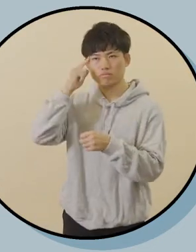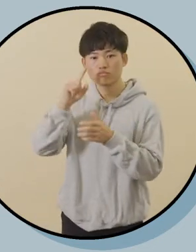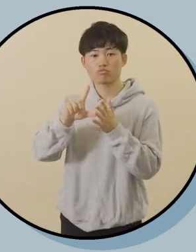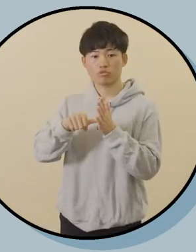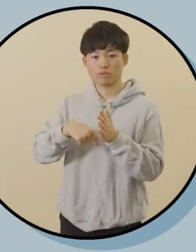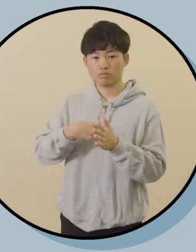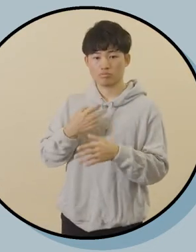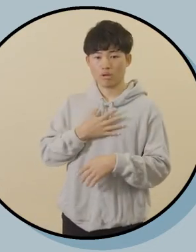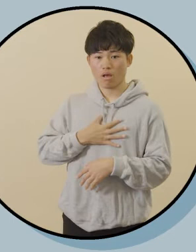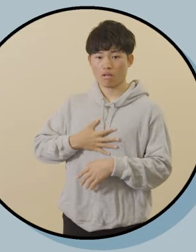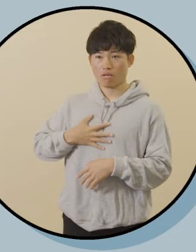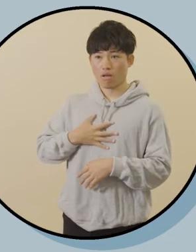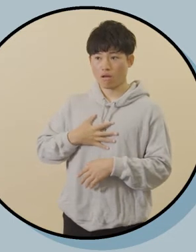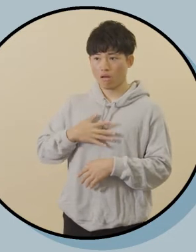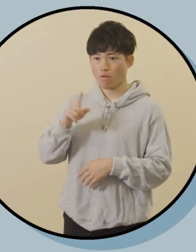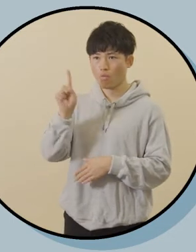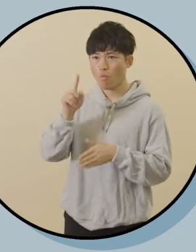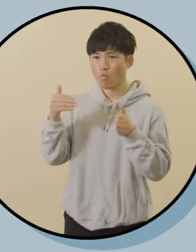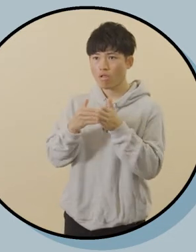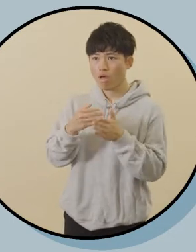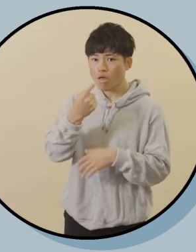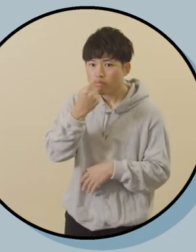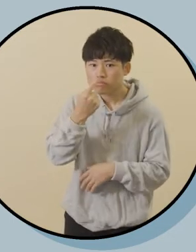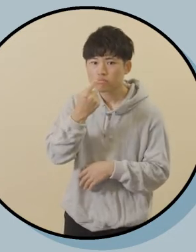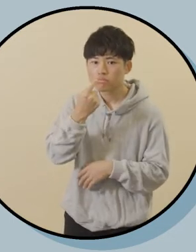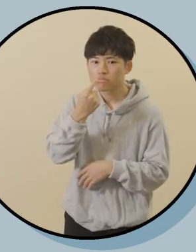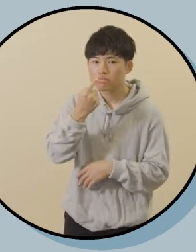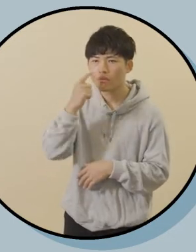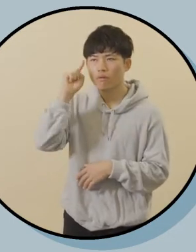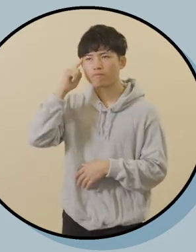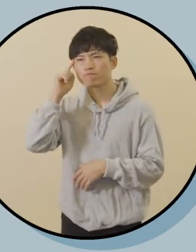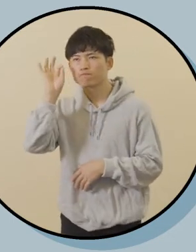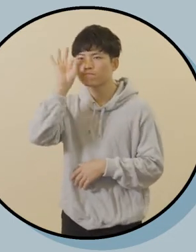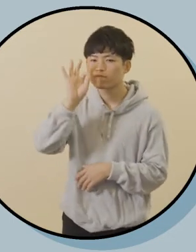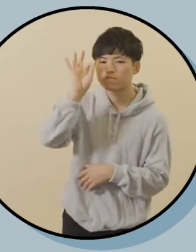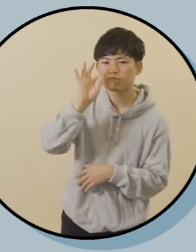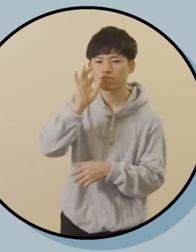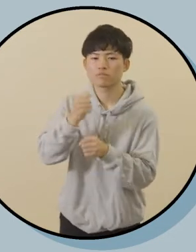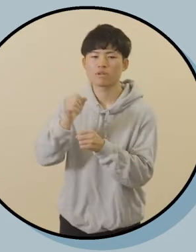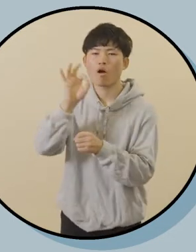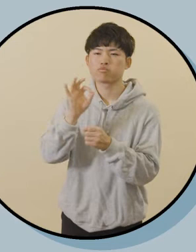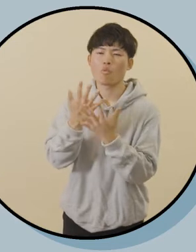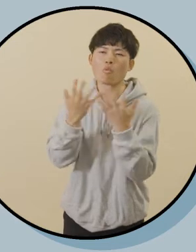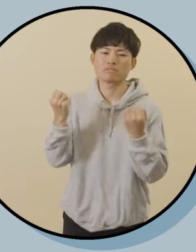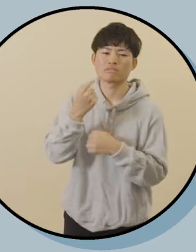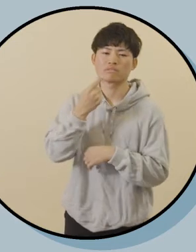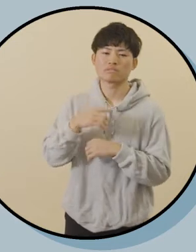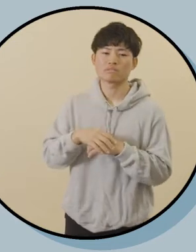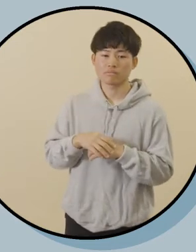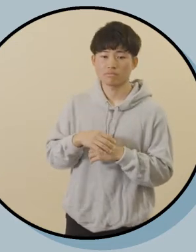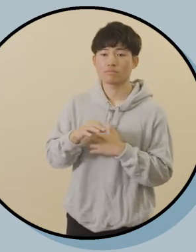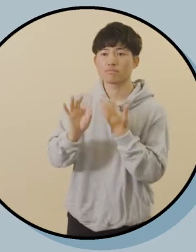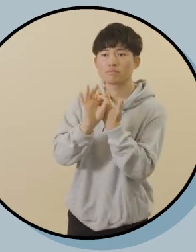体とか自分自身がどこまで自分自身なのかっていうのをずっと、探ってる作品が多分多